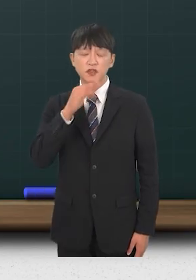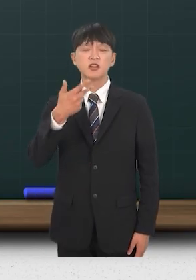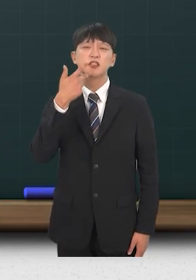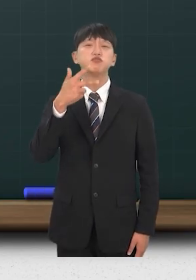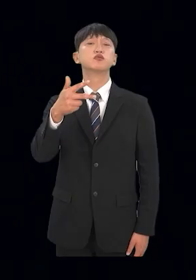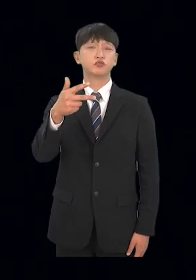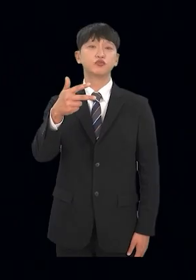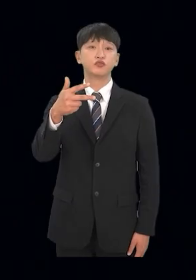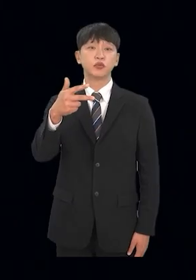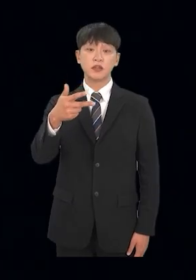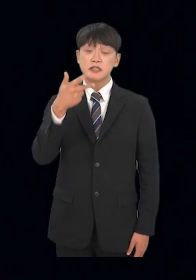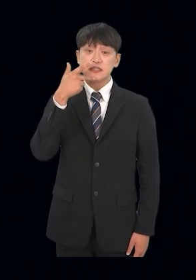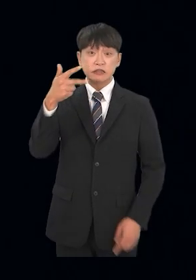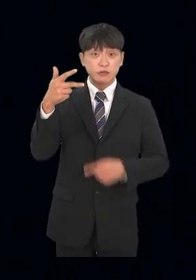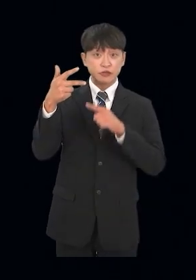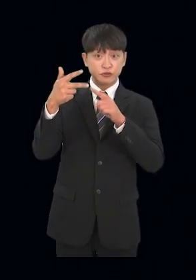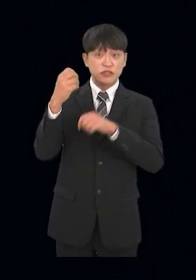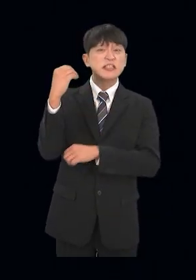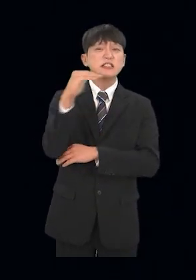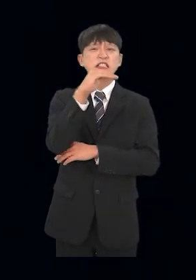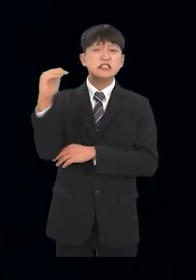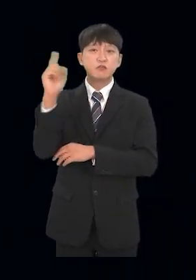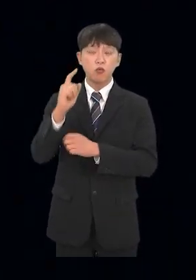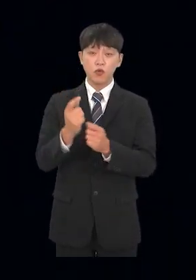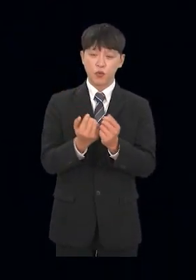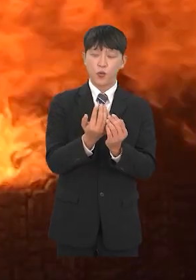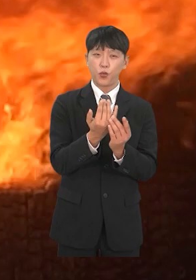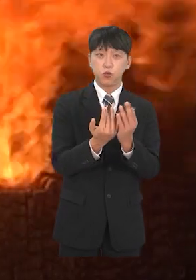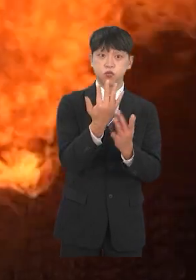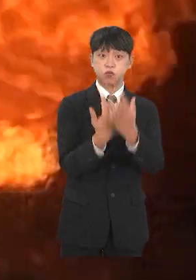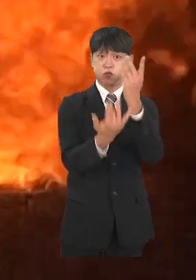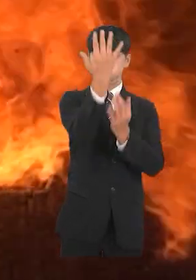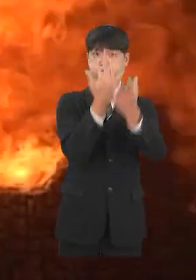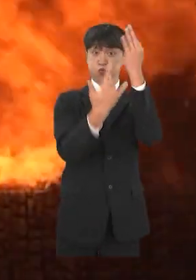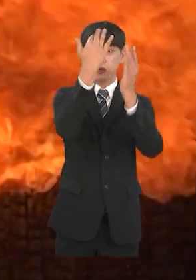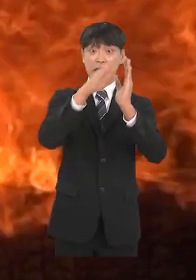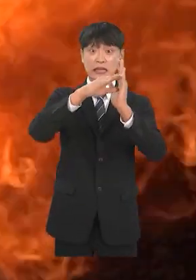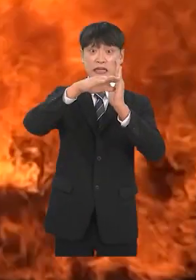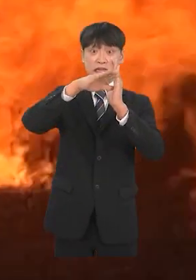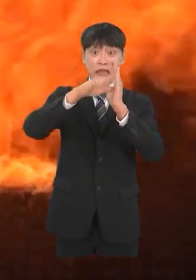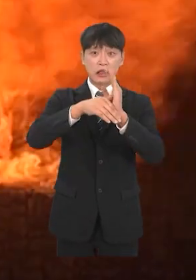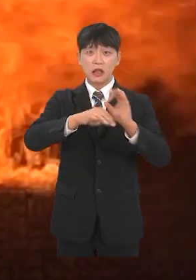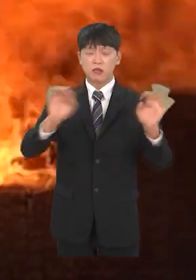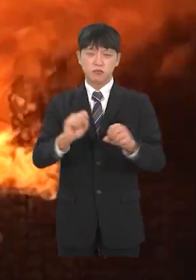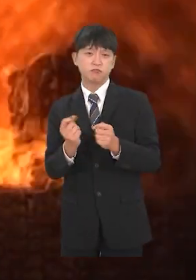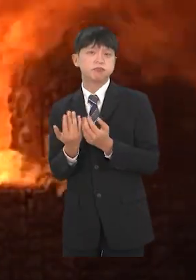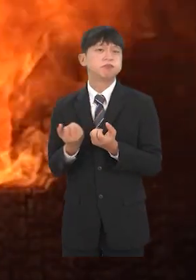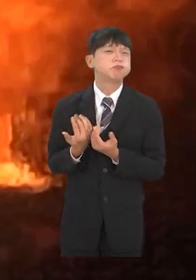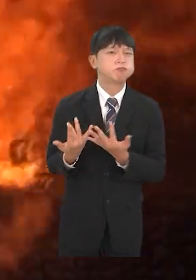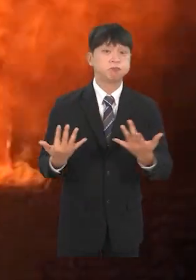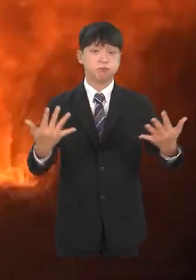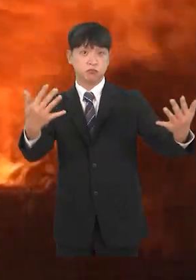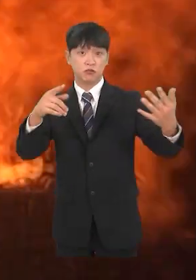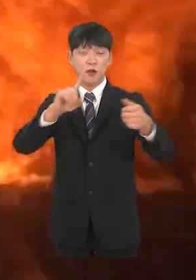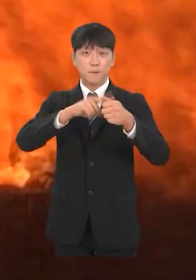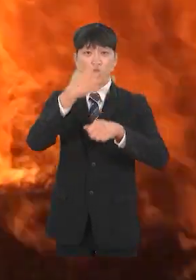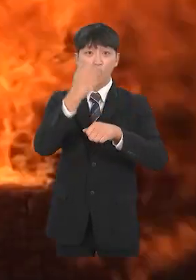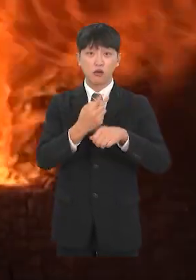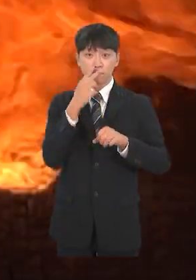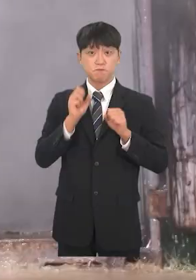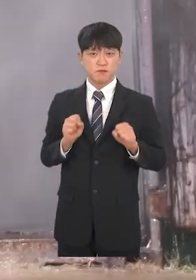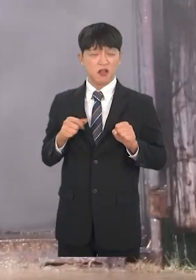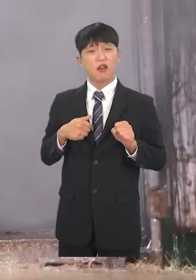정답은 7분. 7분이란 골든타임의 기준은 화재가 성장하여 최성기에 이르면 화염이 일시에 분출하여 거주자